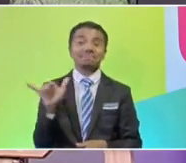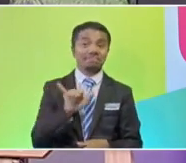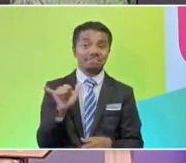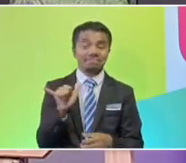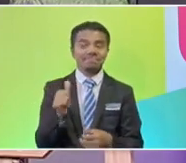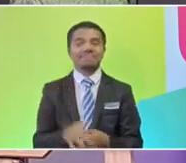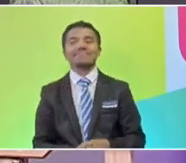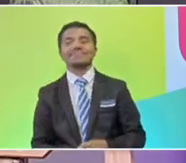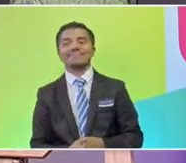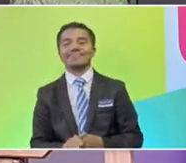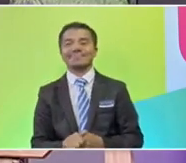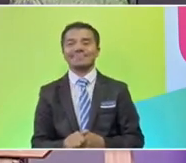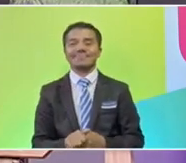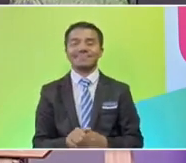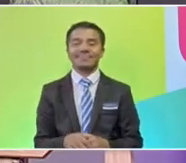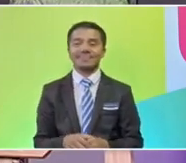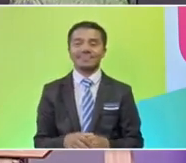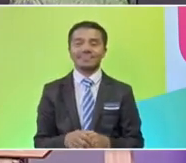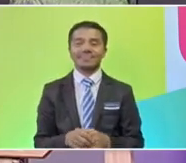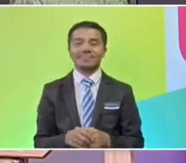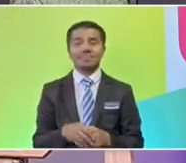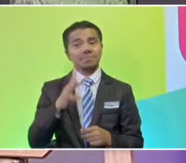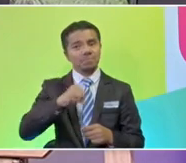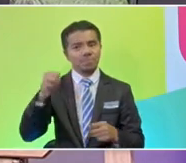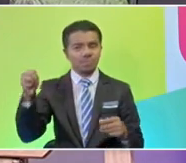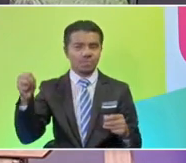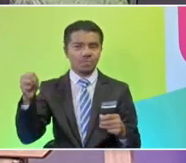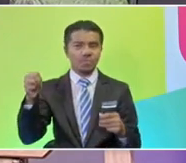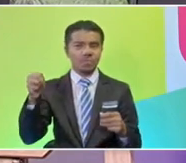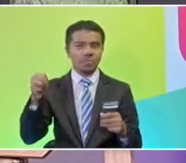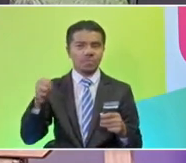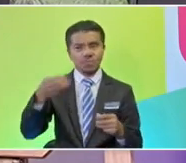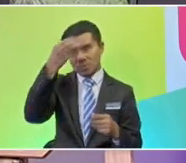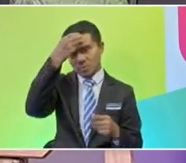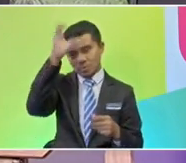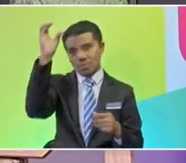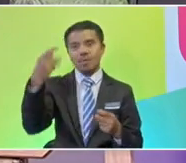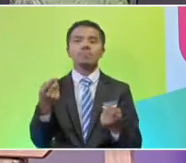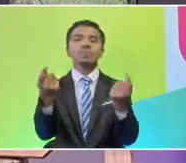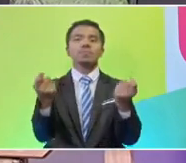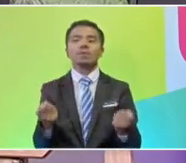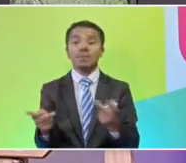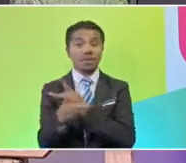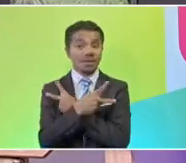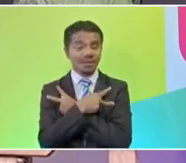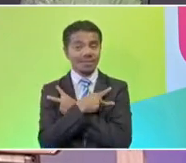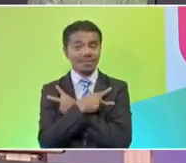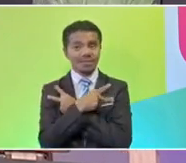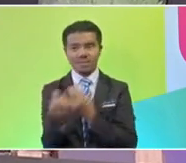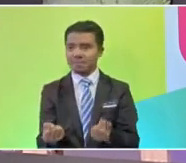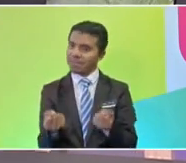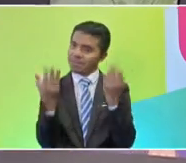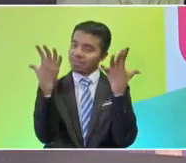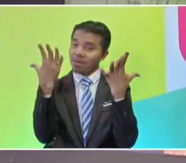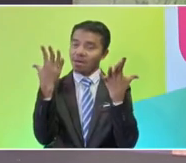kami hari ini Tentunya kepada murid-murid di rumah Saya rasa Anda semacam ilang Terima kasih karena bersama kami ini banyak ada belajar